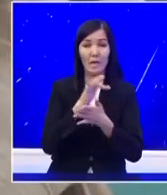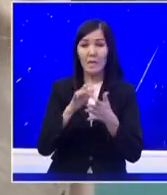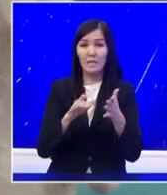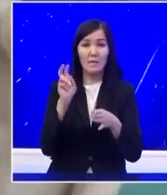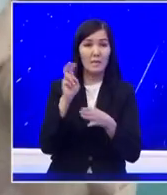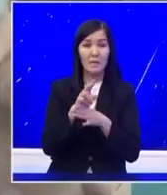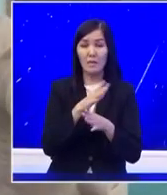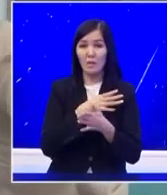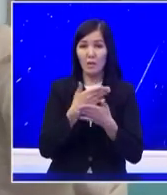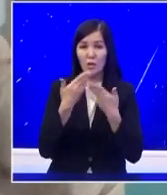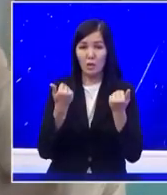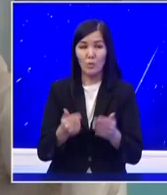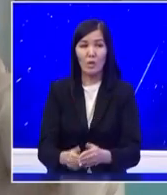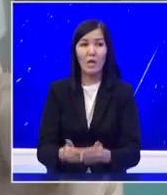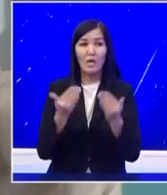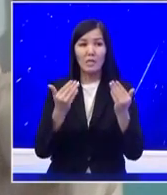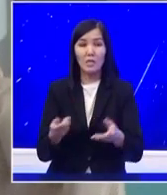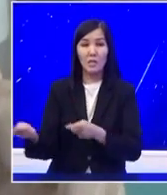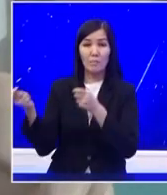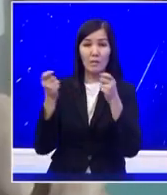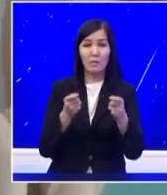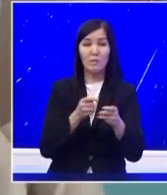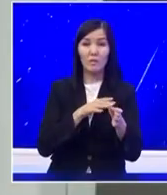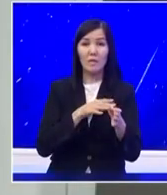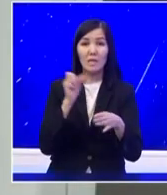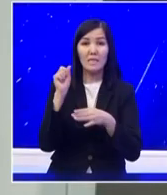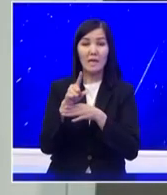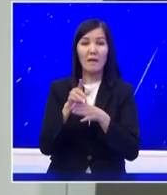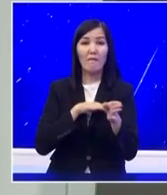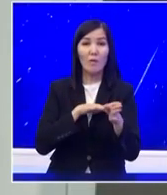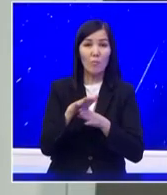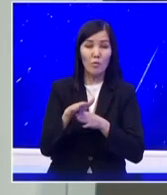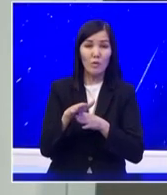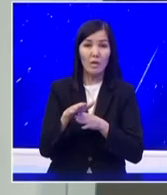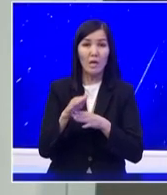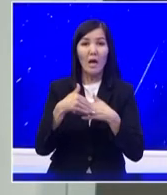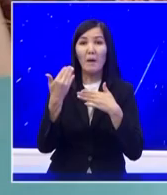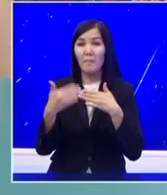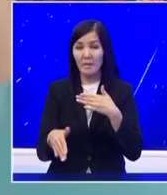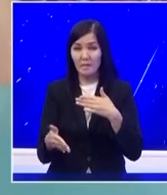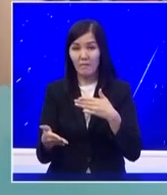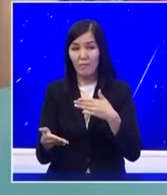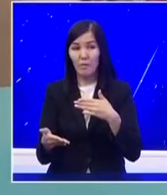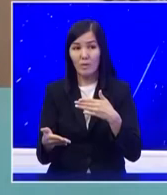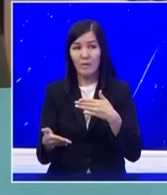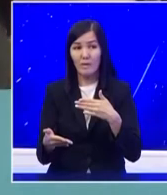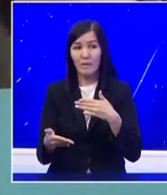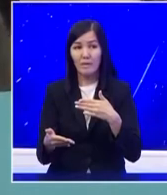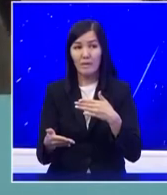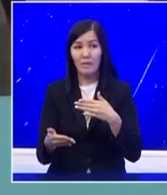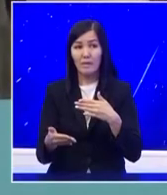поступают. Поставщики сейчас перегружены, заявки задерживают. Самых таких ходовых, конечно, уже